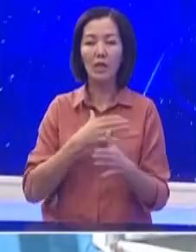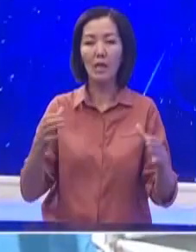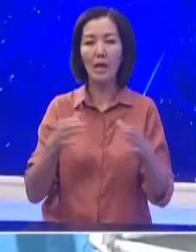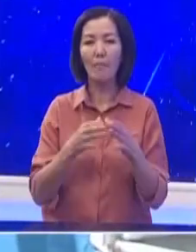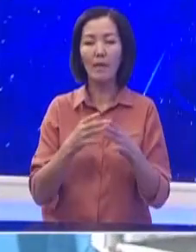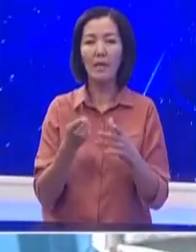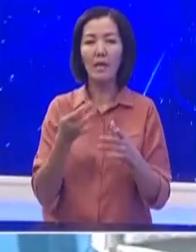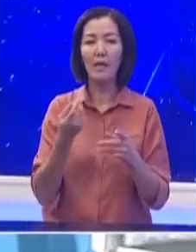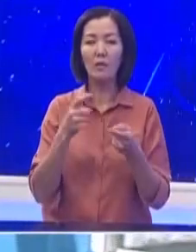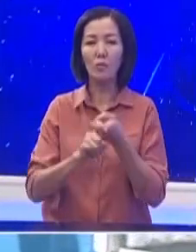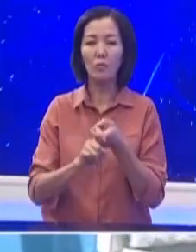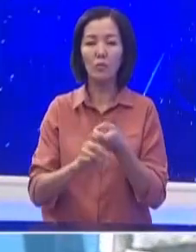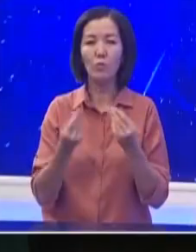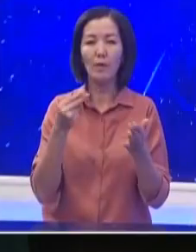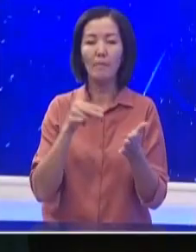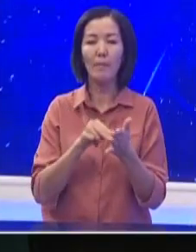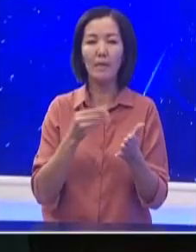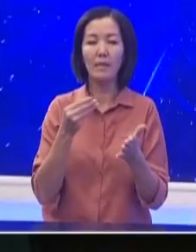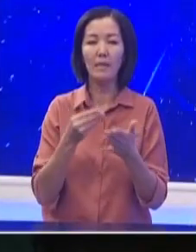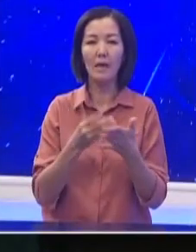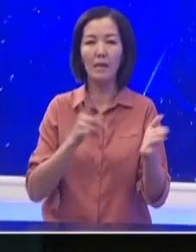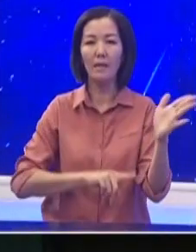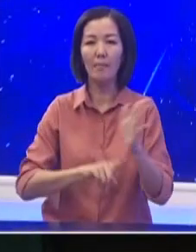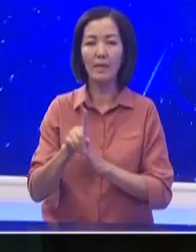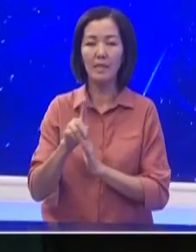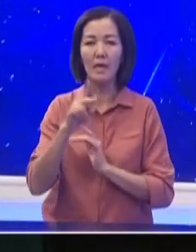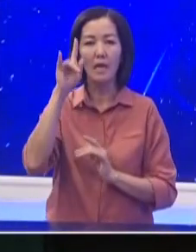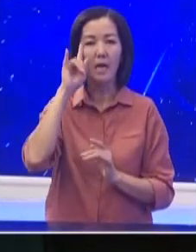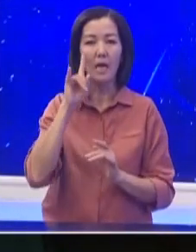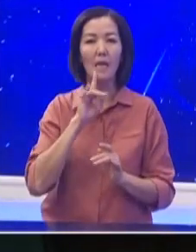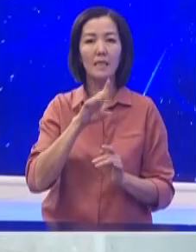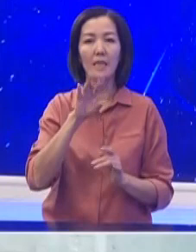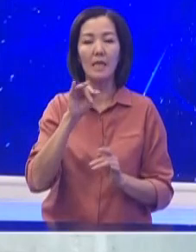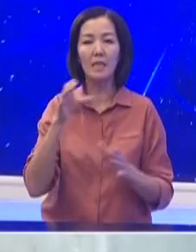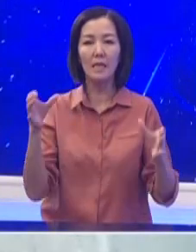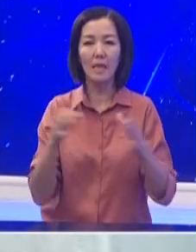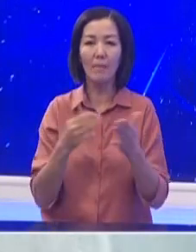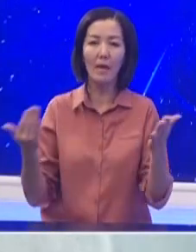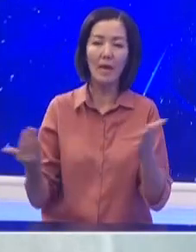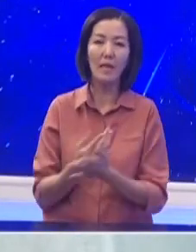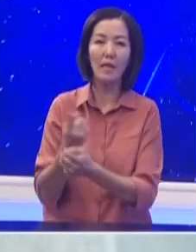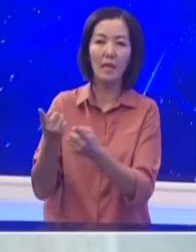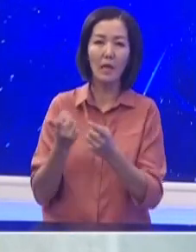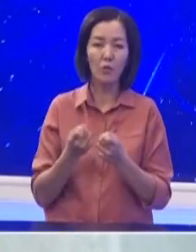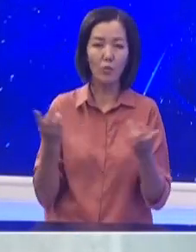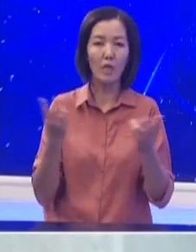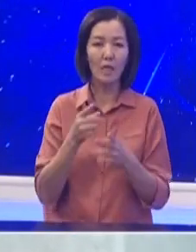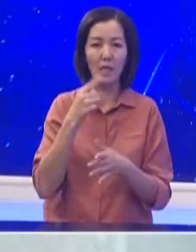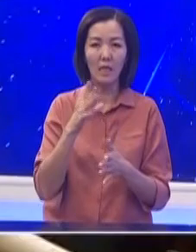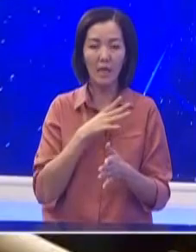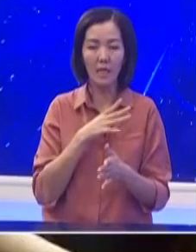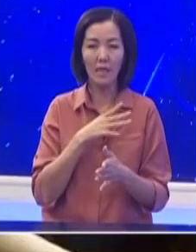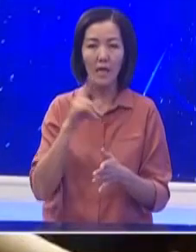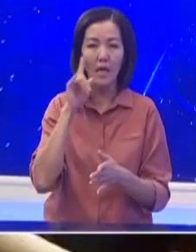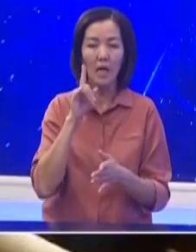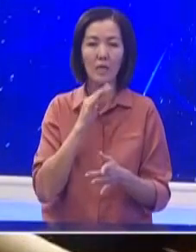құнын шарықтатып жібергелі, салаға жауаптылар Қазтрансгаз аймақты бұл іске қайта тартуды қарастырып жатыр. Қазақгаз